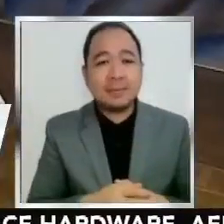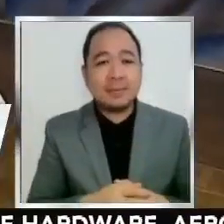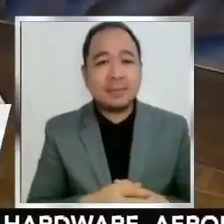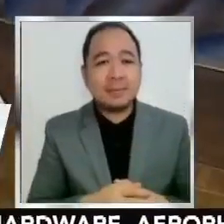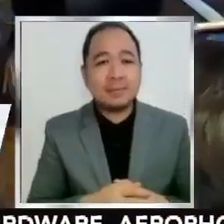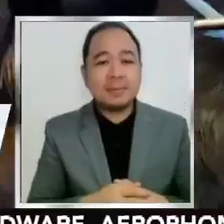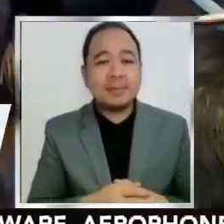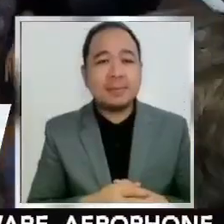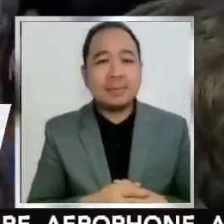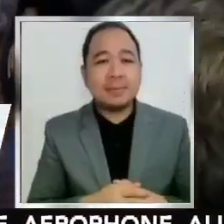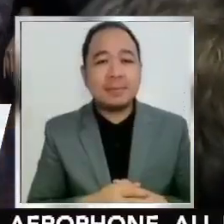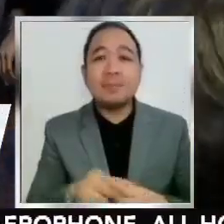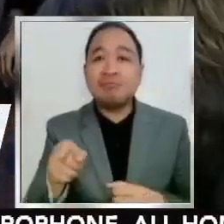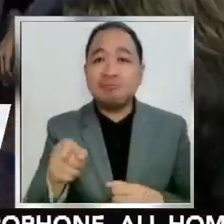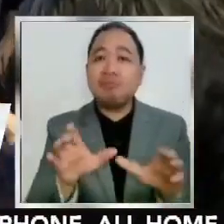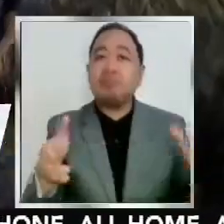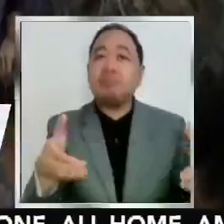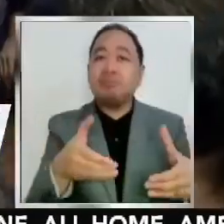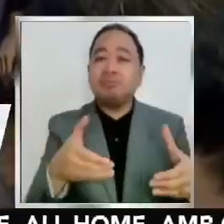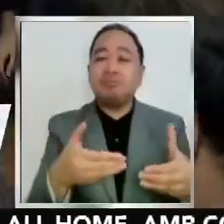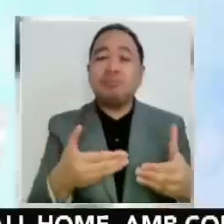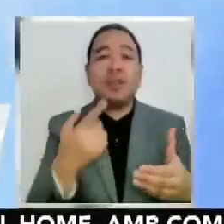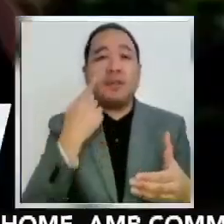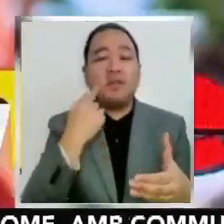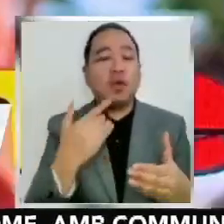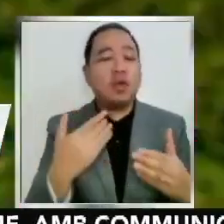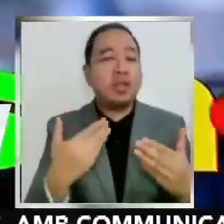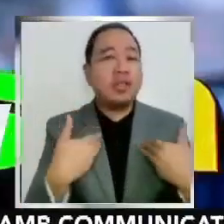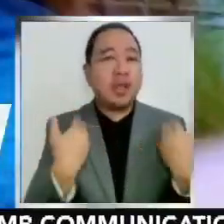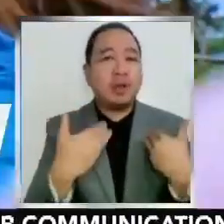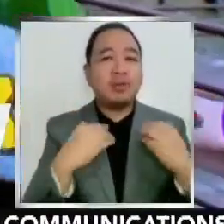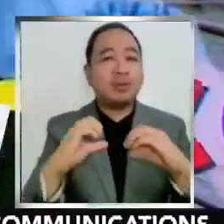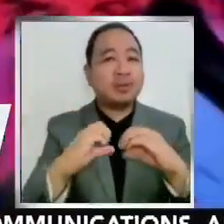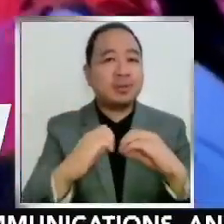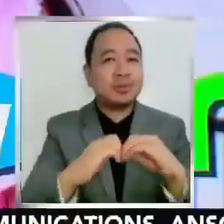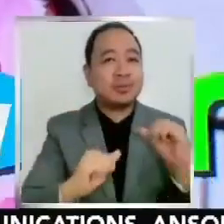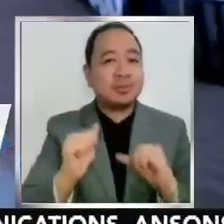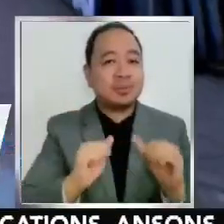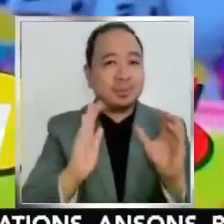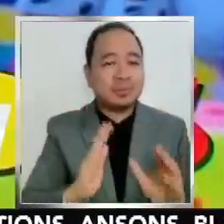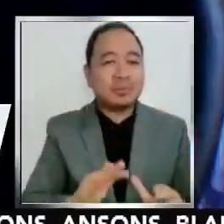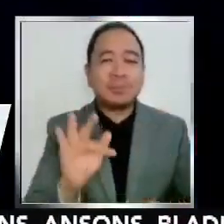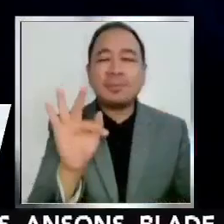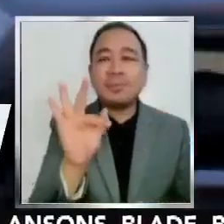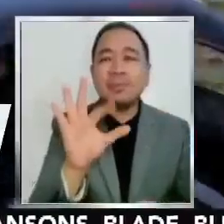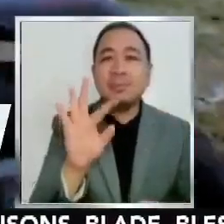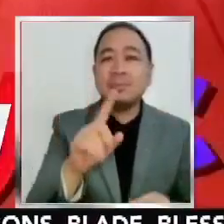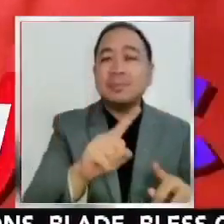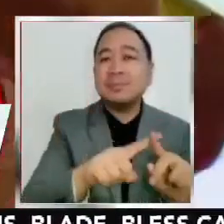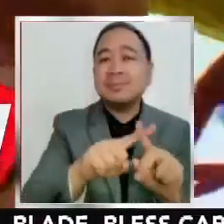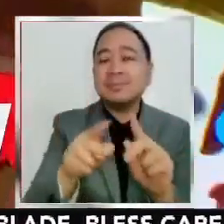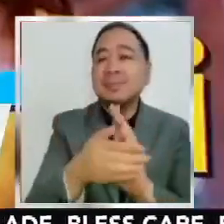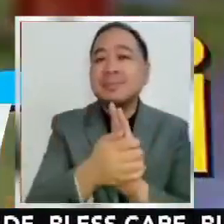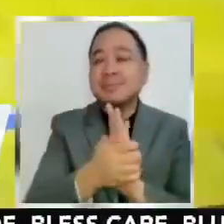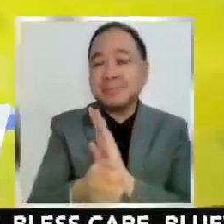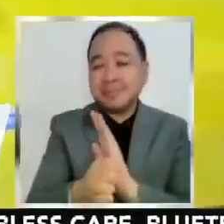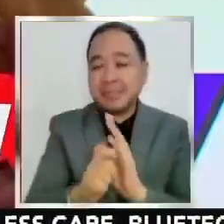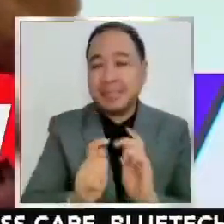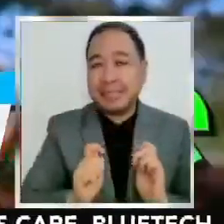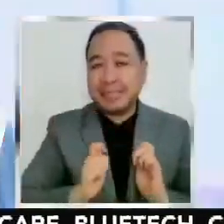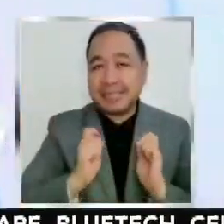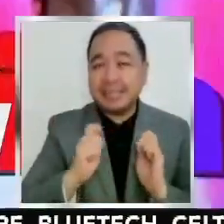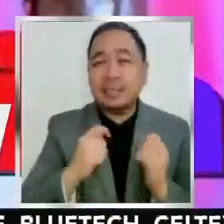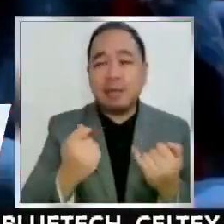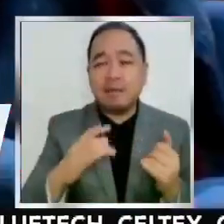Sila ang pinakabagong grupo ng Young Kapuso Artists na binubuo ng 19 talented teens na formal nang ipinakilala sa